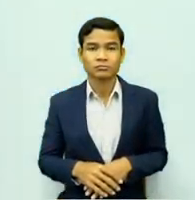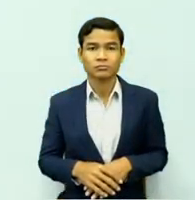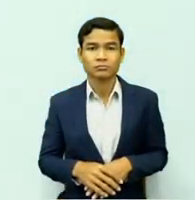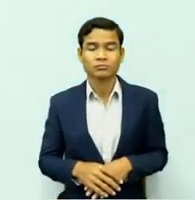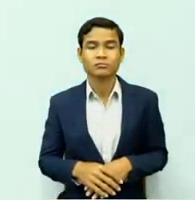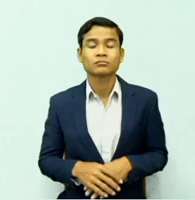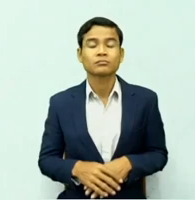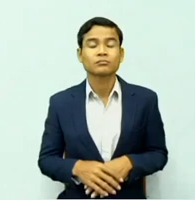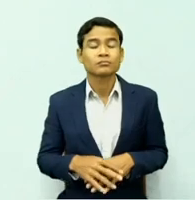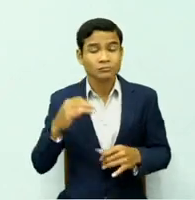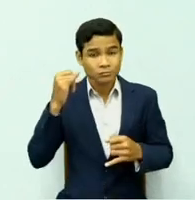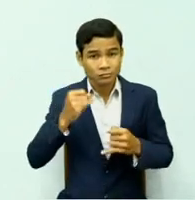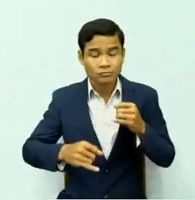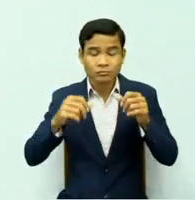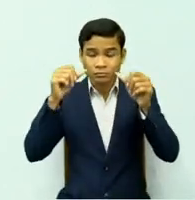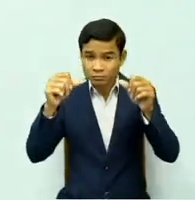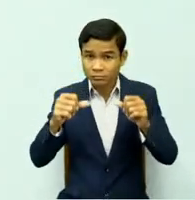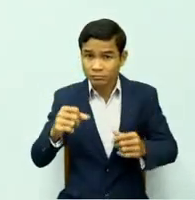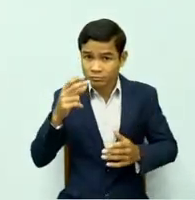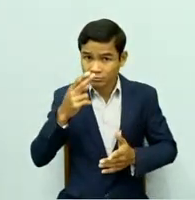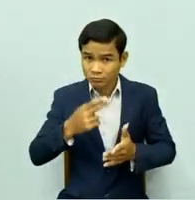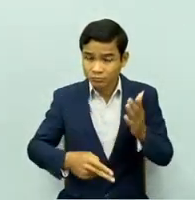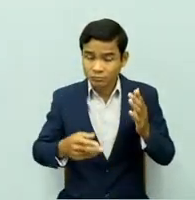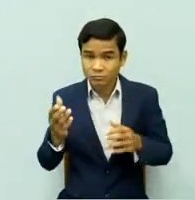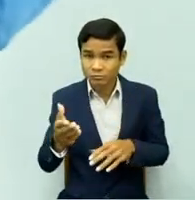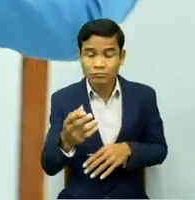អ្នកគ្រូបិទរូបឲ្យចុងក្រោយគេ